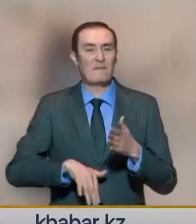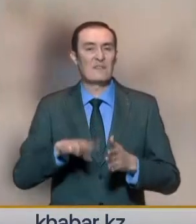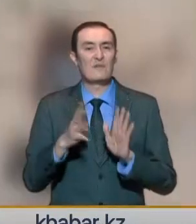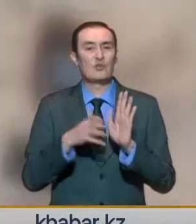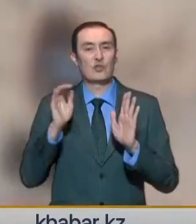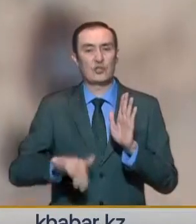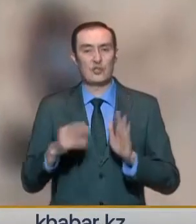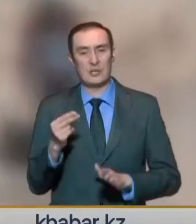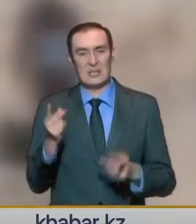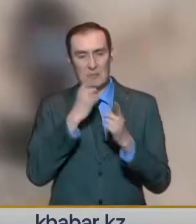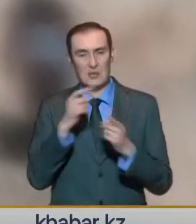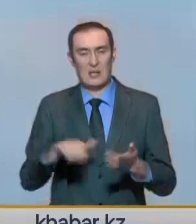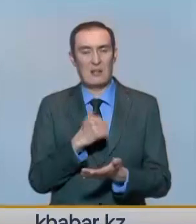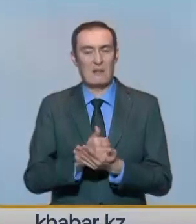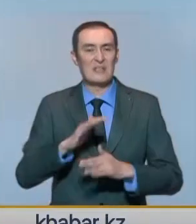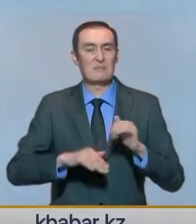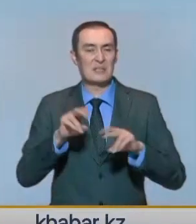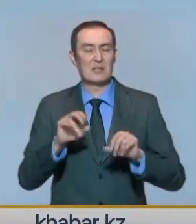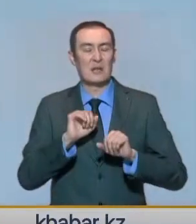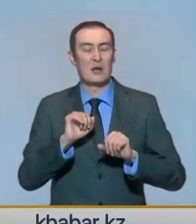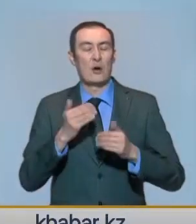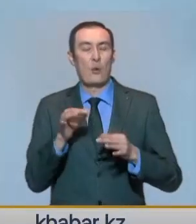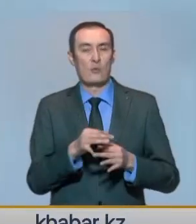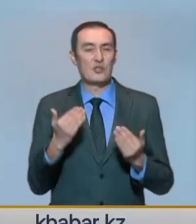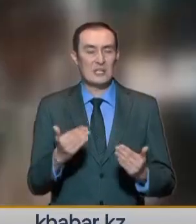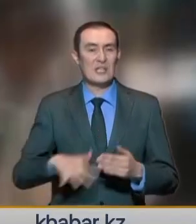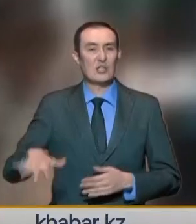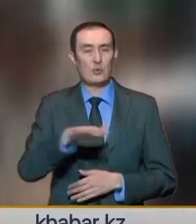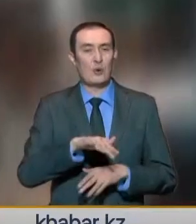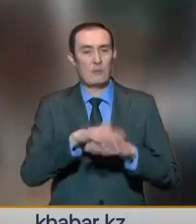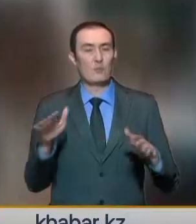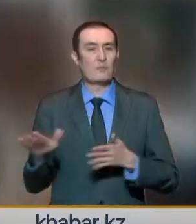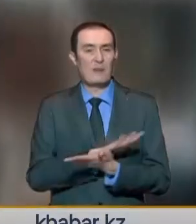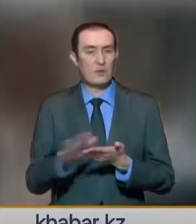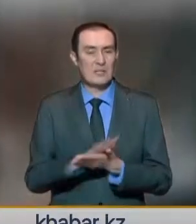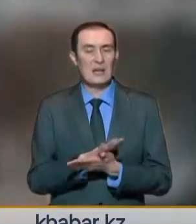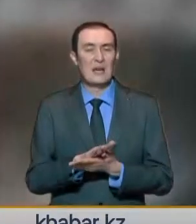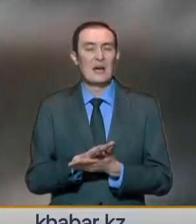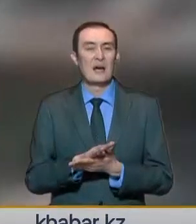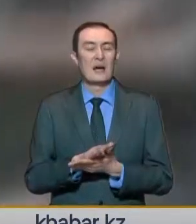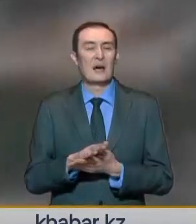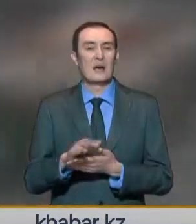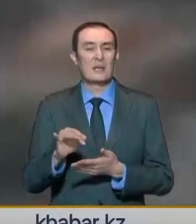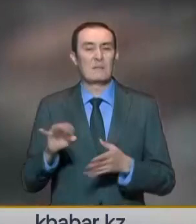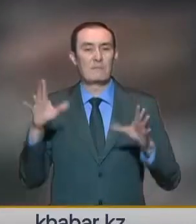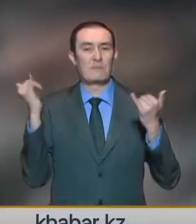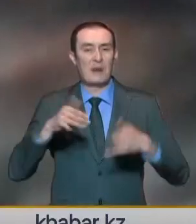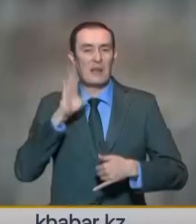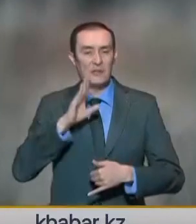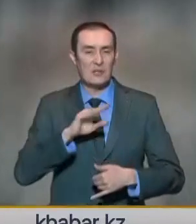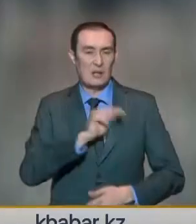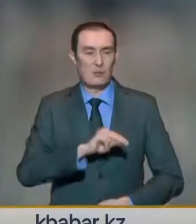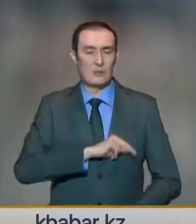900.000 тенге сообщает главный колок области сейчас на территории полигона проводятся рекультивацией